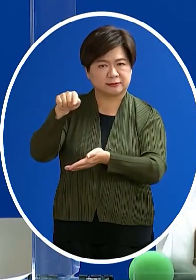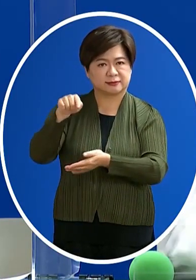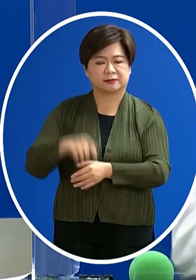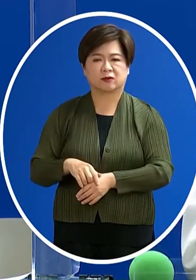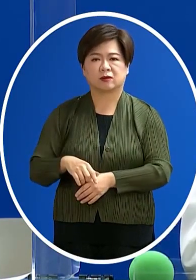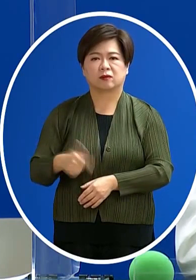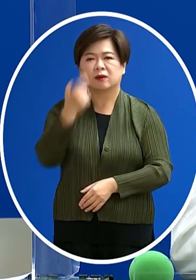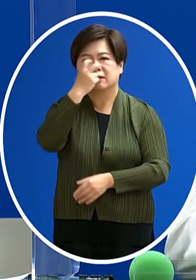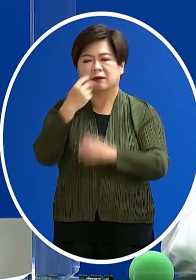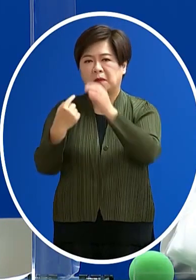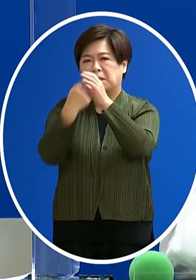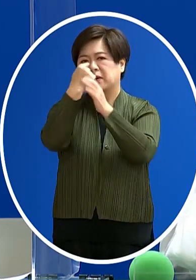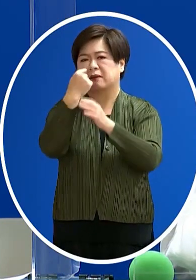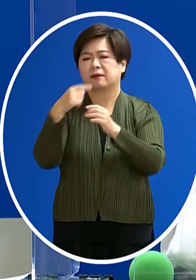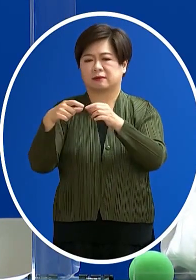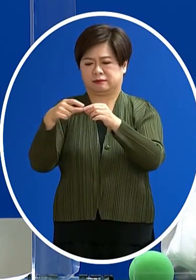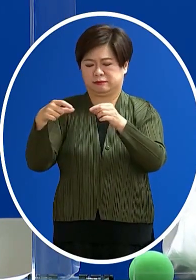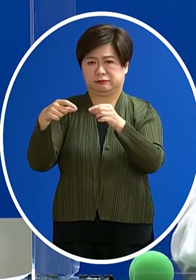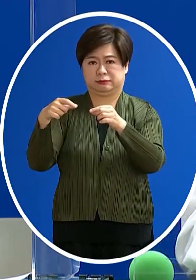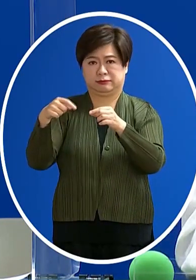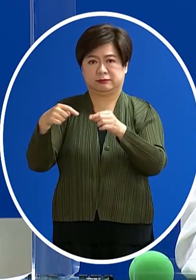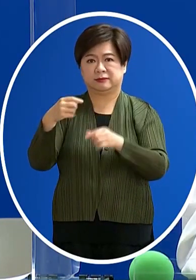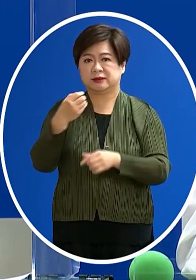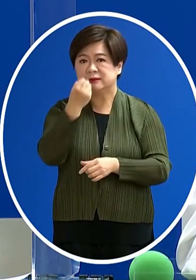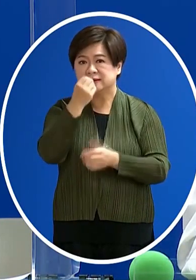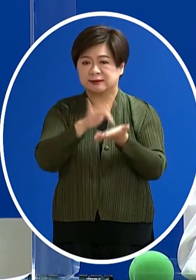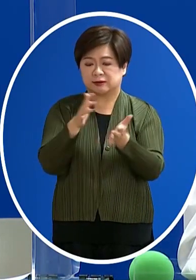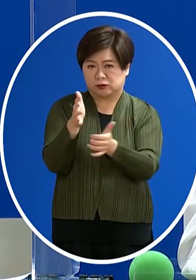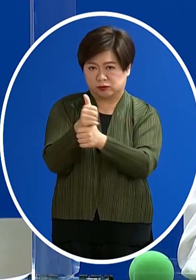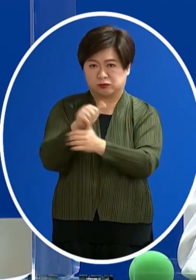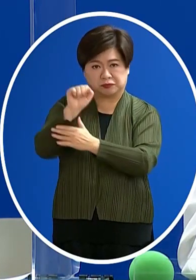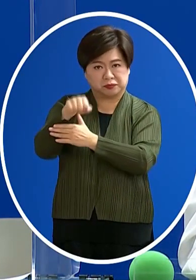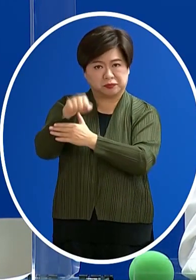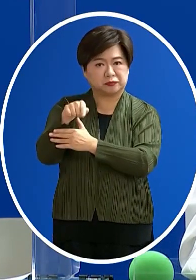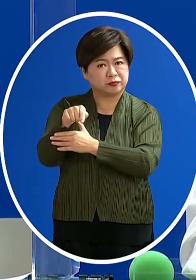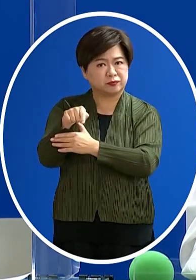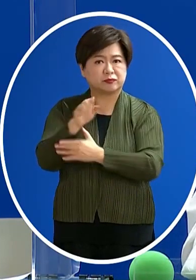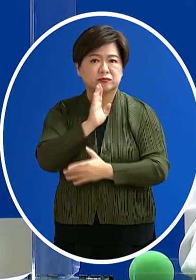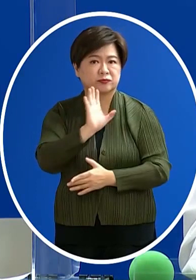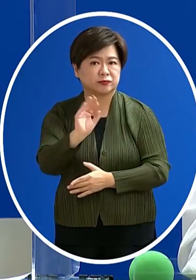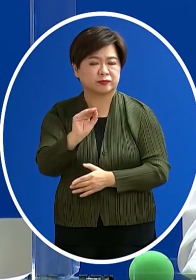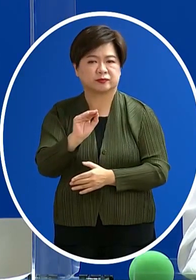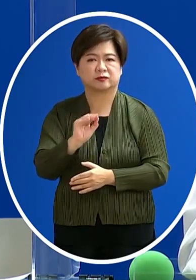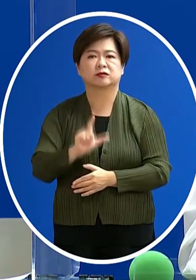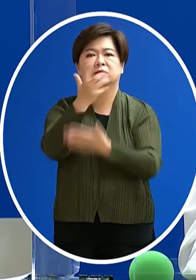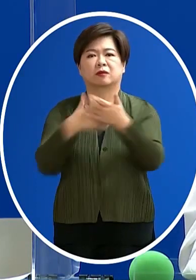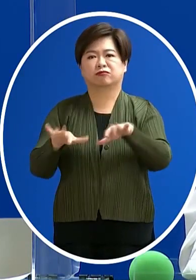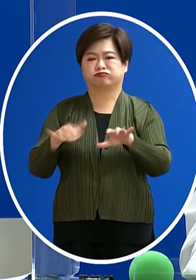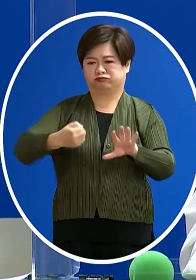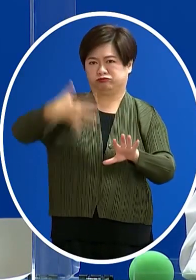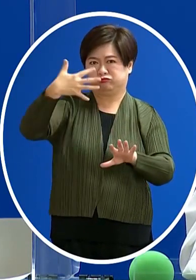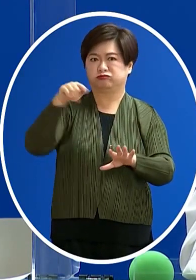这个快筛试剂是不是食药署的一个核准的产品，那你可以到食药署的网站哦去查询